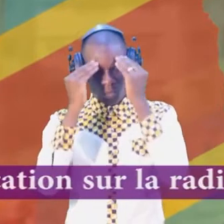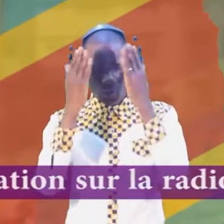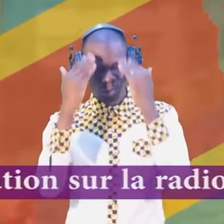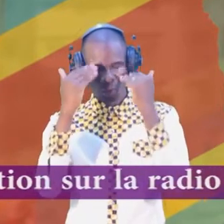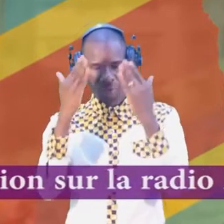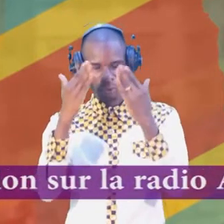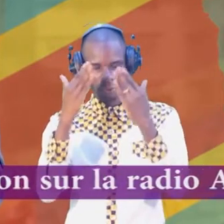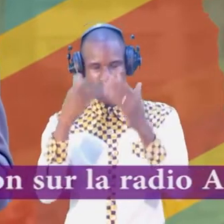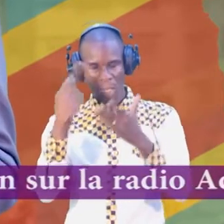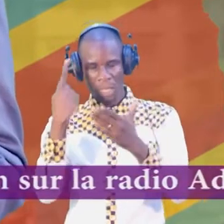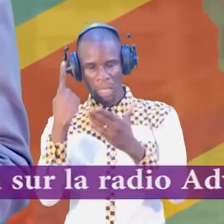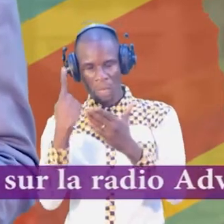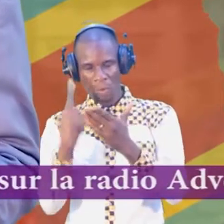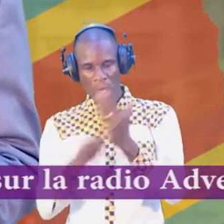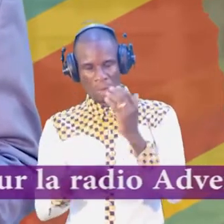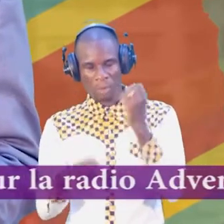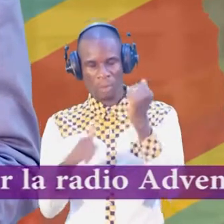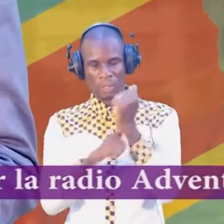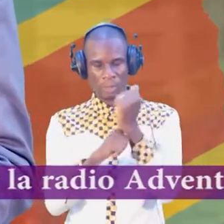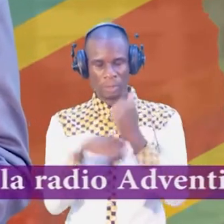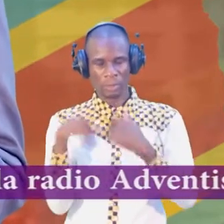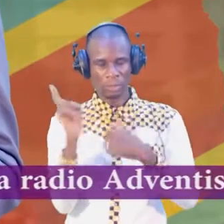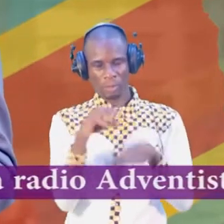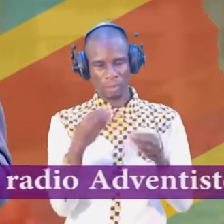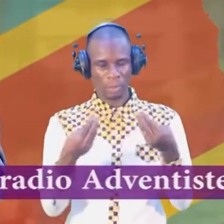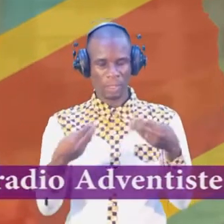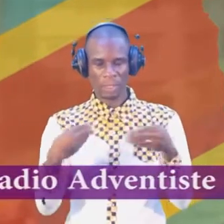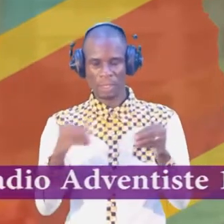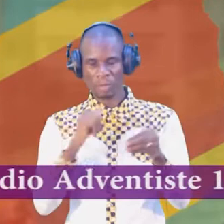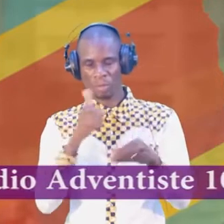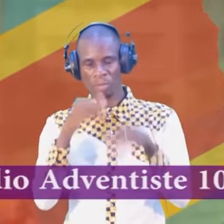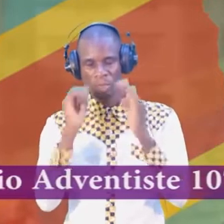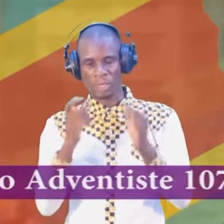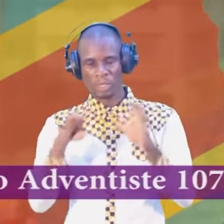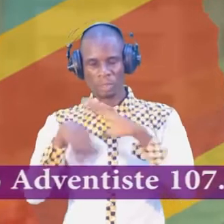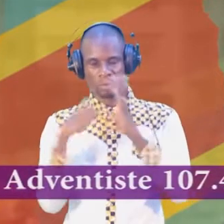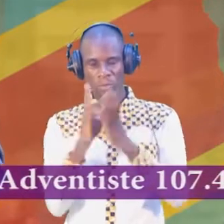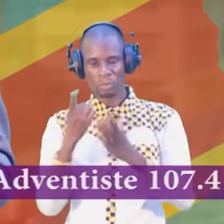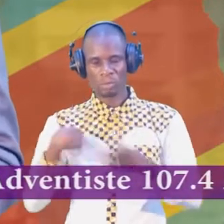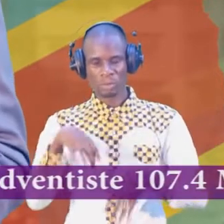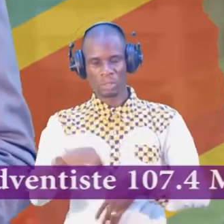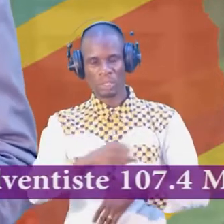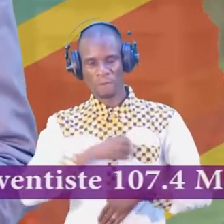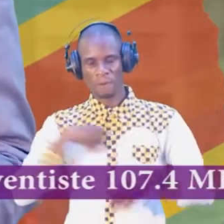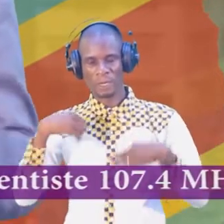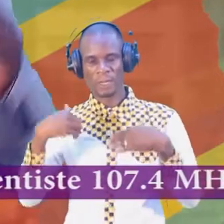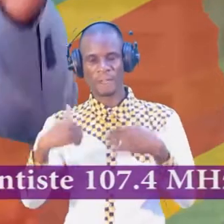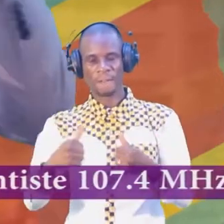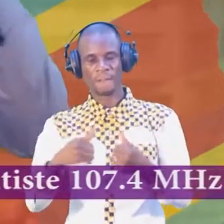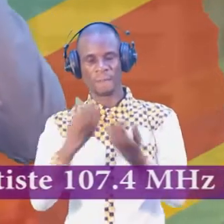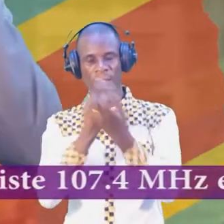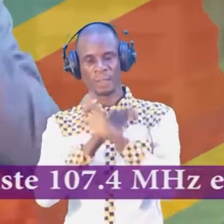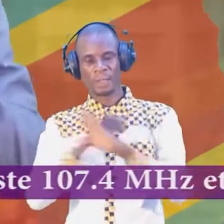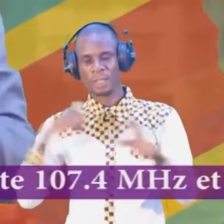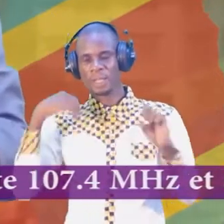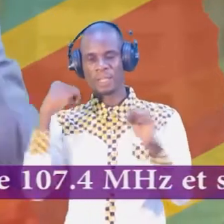posa na ye personne d'entre nous ne disparaît ezali ete moko te kati na biso ayebana kobunga kasi banso toyebana